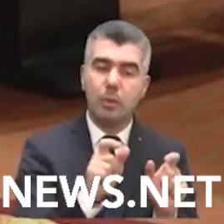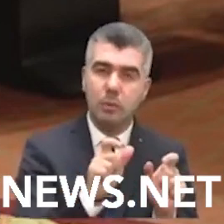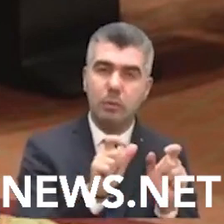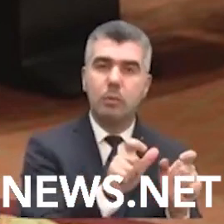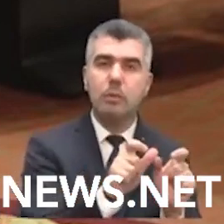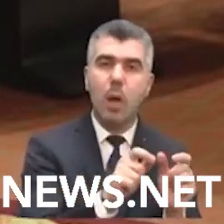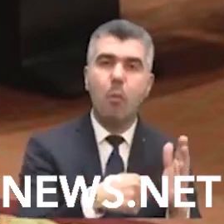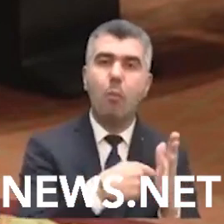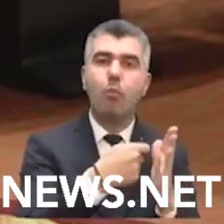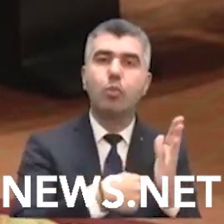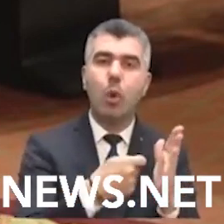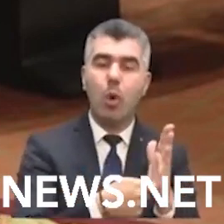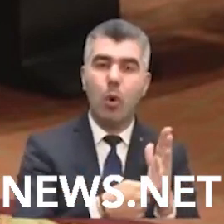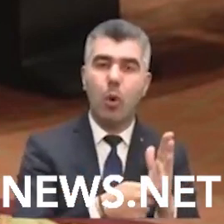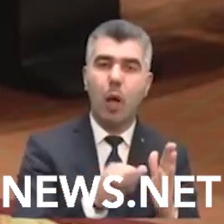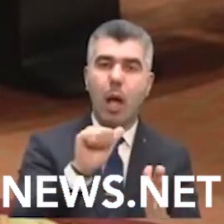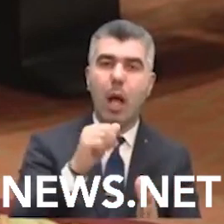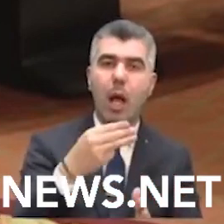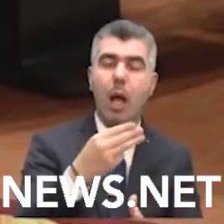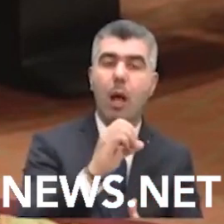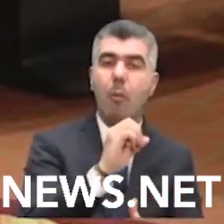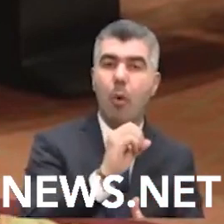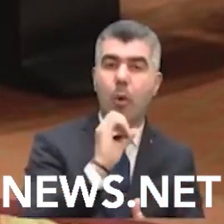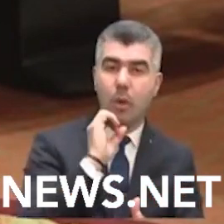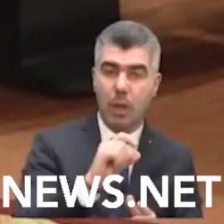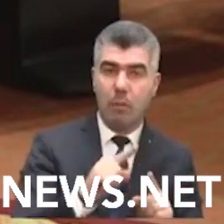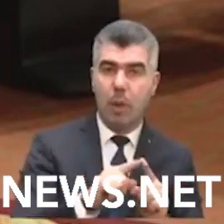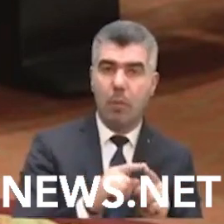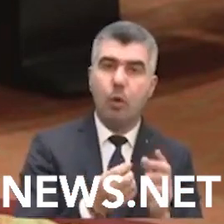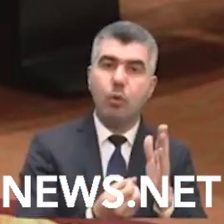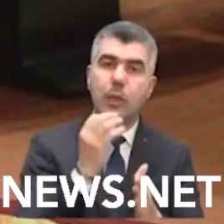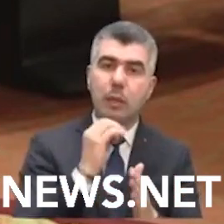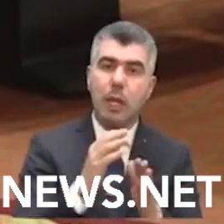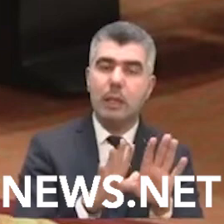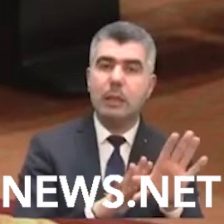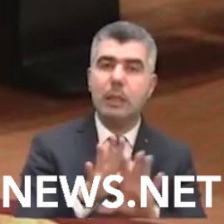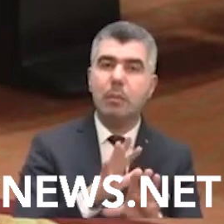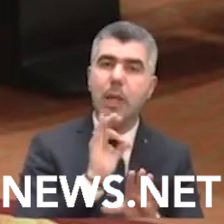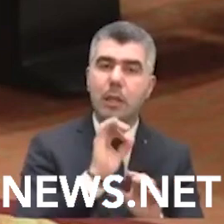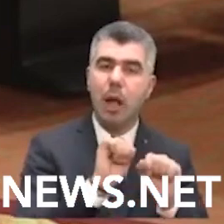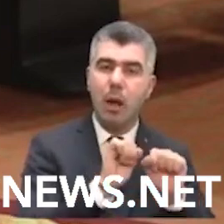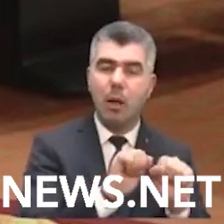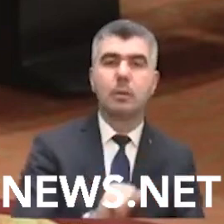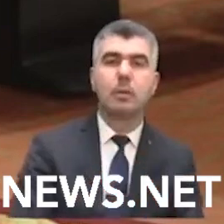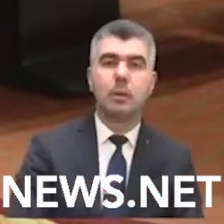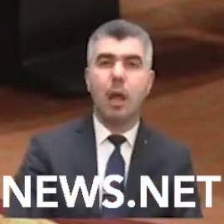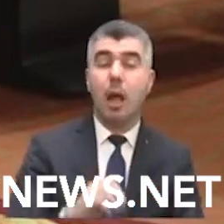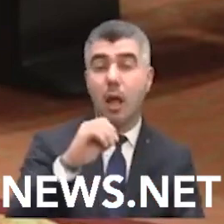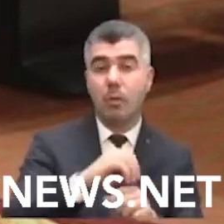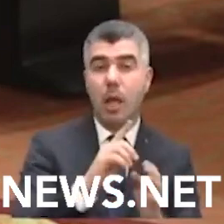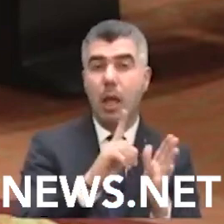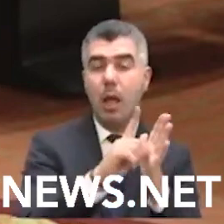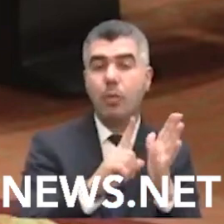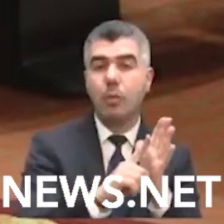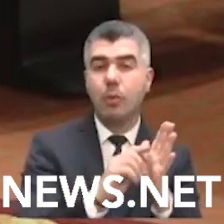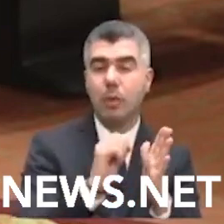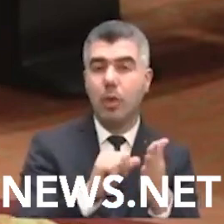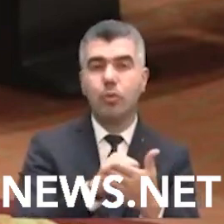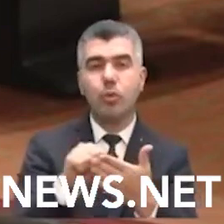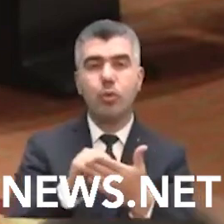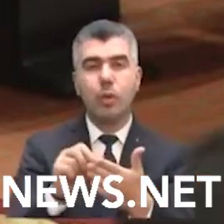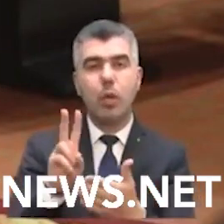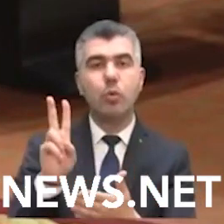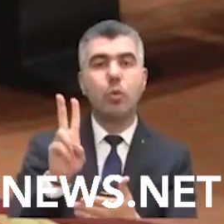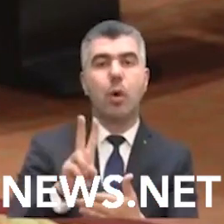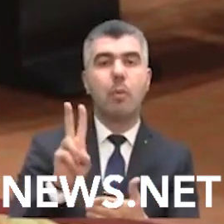المشروع لامو من أجل مواكبة وتتبع النموذج الجديد لعقود تدوير مفوض، إعداد دفتر التحمل الخاص باقتناء